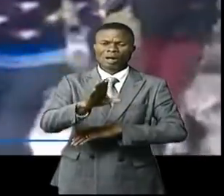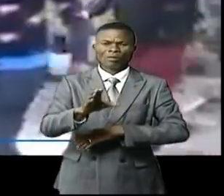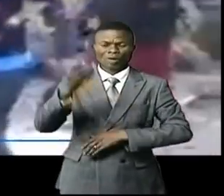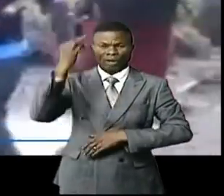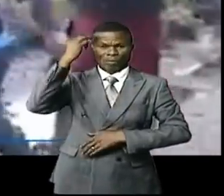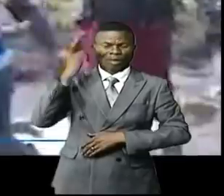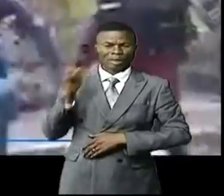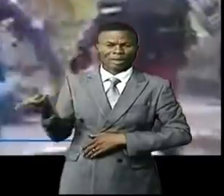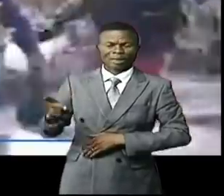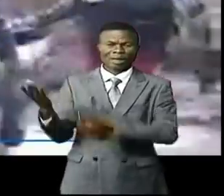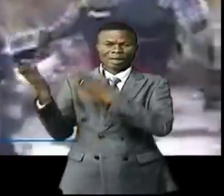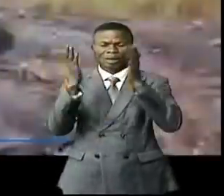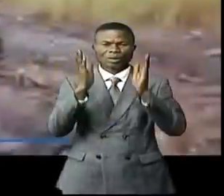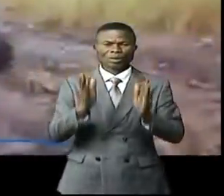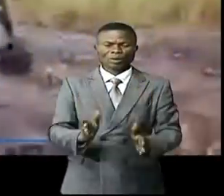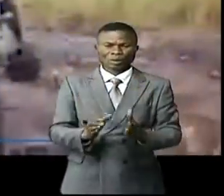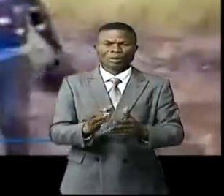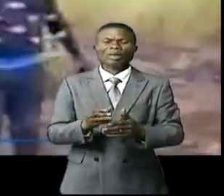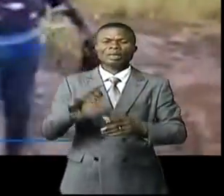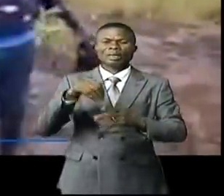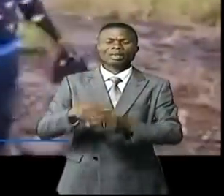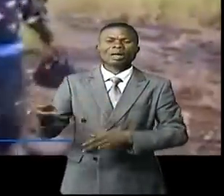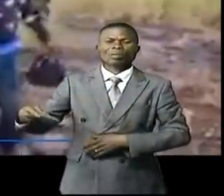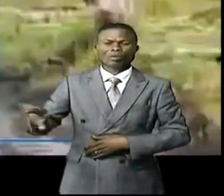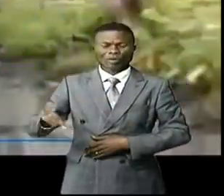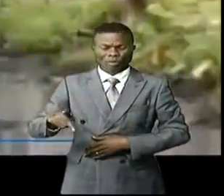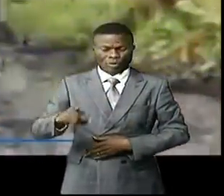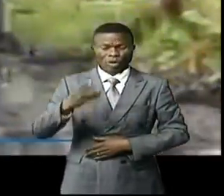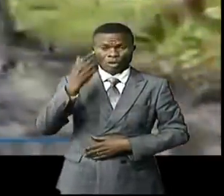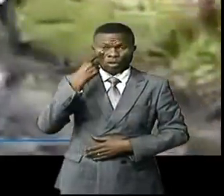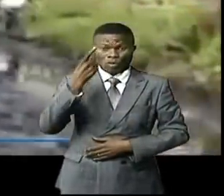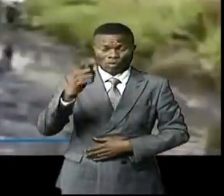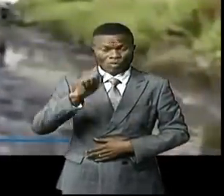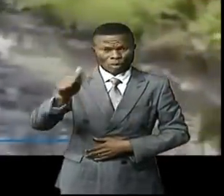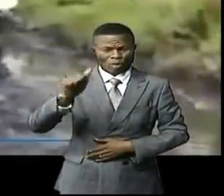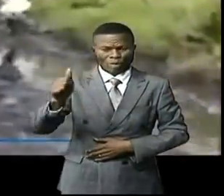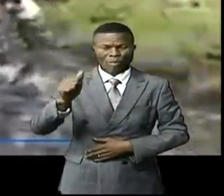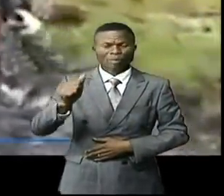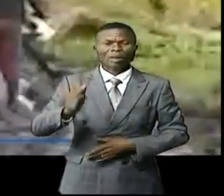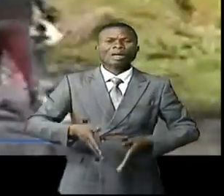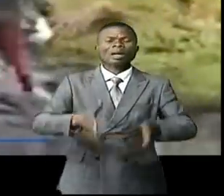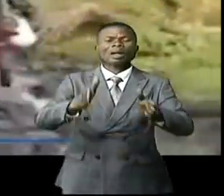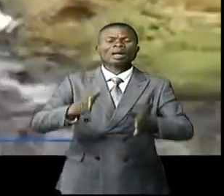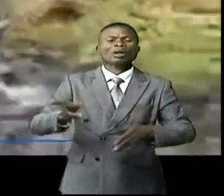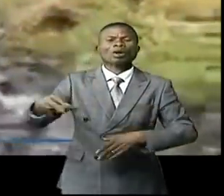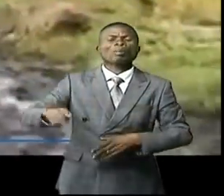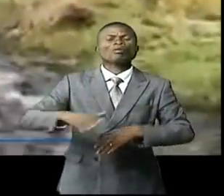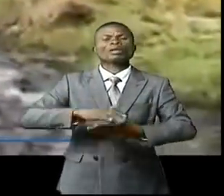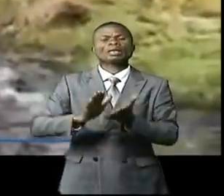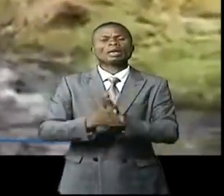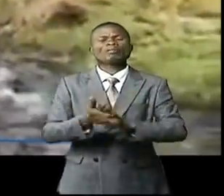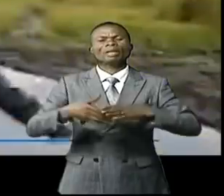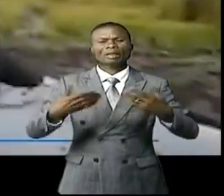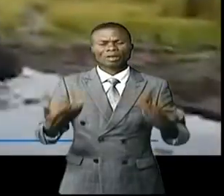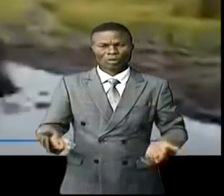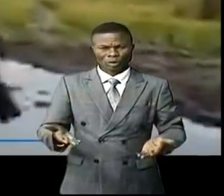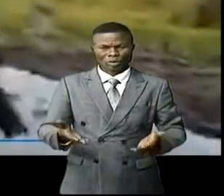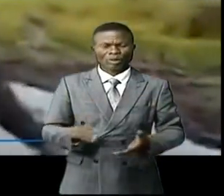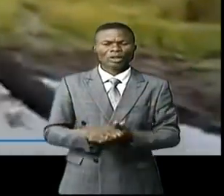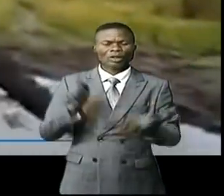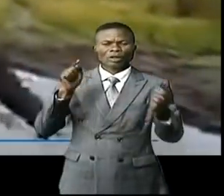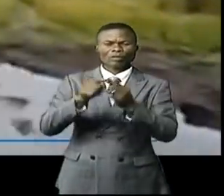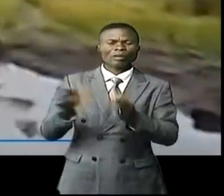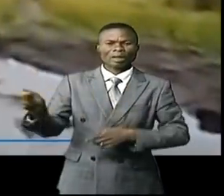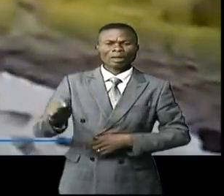des transports à l'intérieur de la province pour palper du doigt l'état de la route provinciale allant des Kasaji vers les territoires